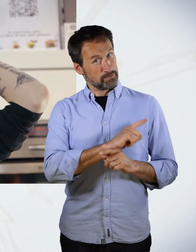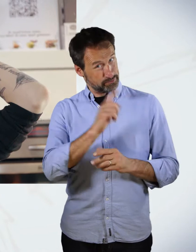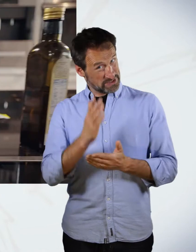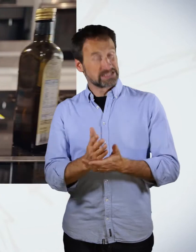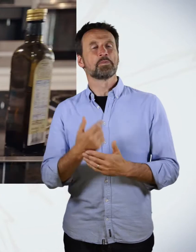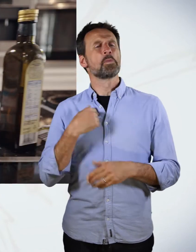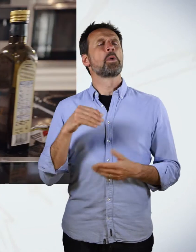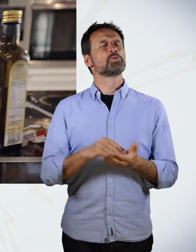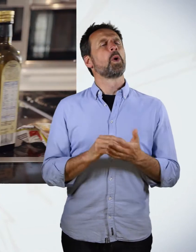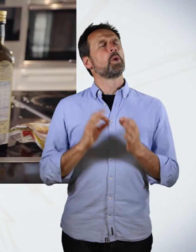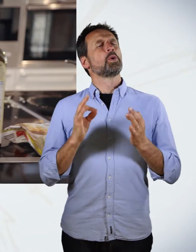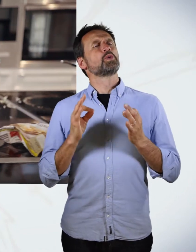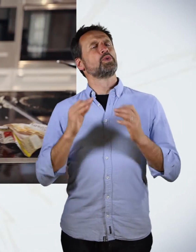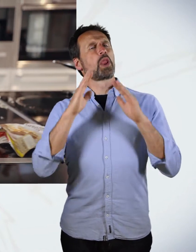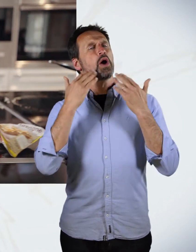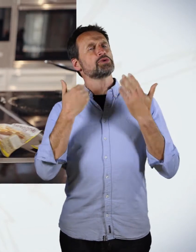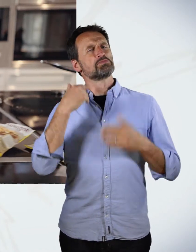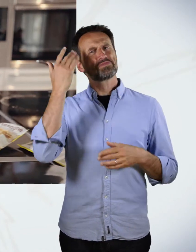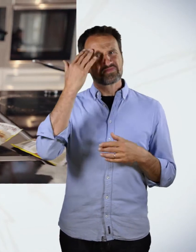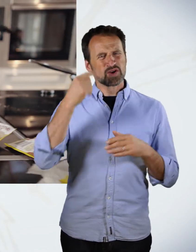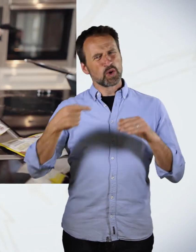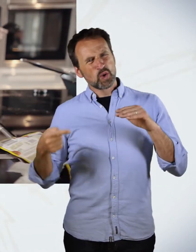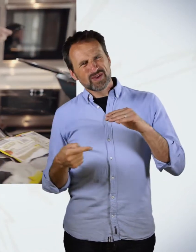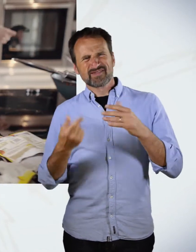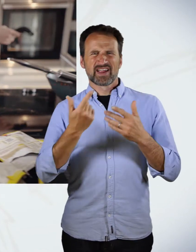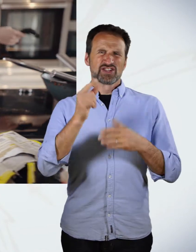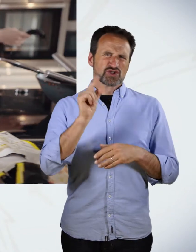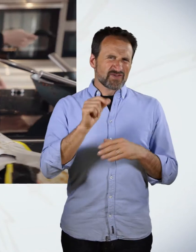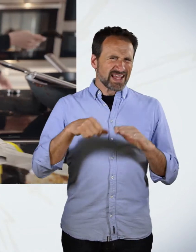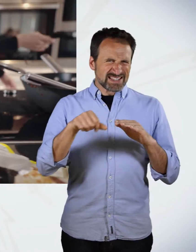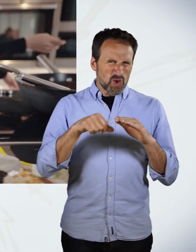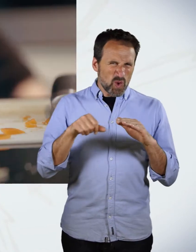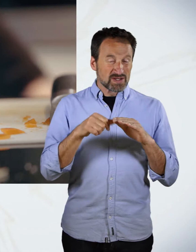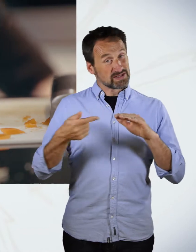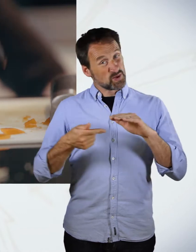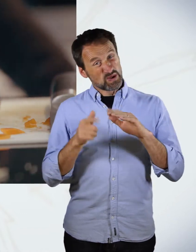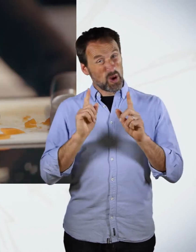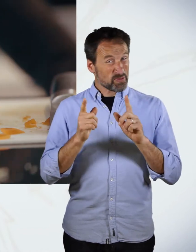halt noch ein bisschen Angst, nicht, dass es unten zu wenig Soße war, nicht, dass irgendwo noch eine Lasagneplatte nicht ganz weich ist.